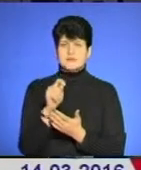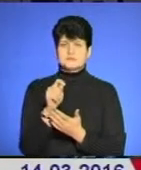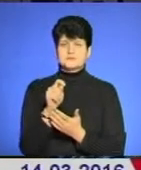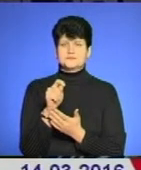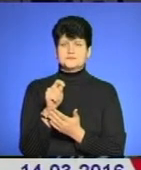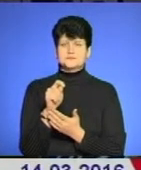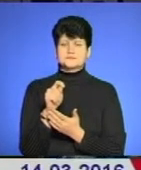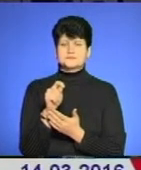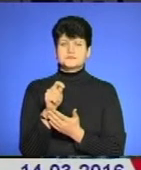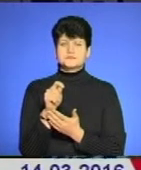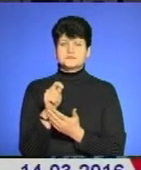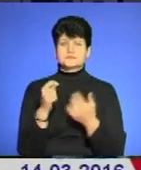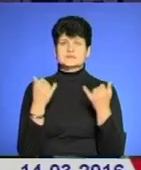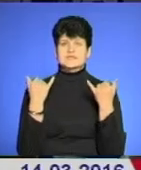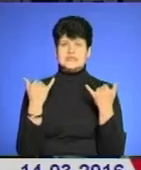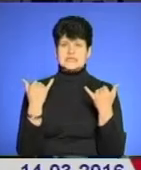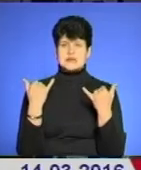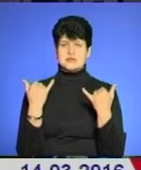І зараз